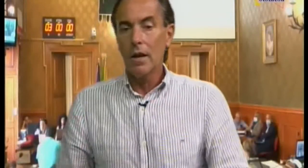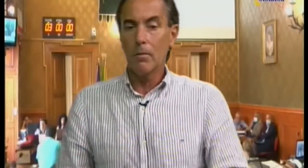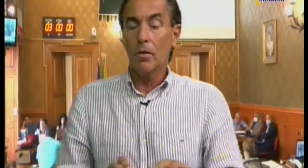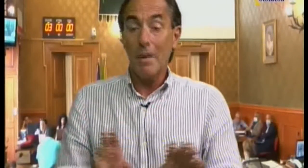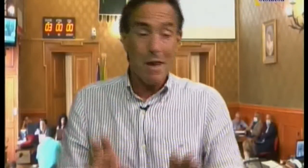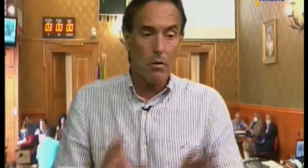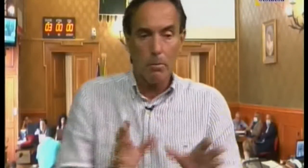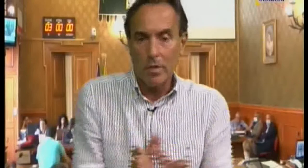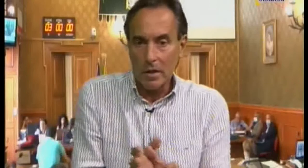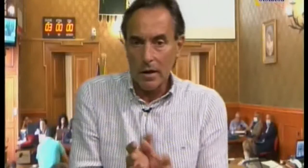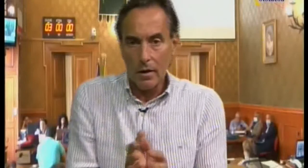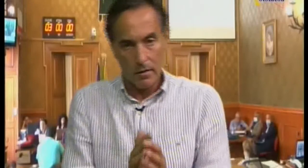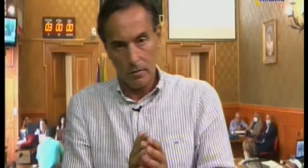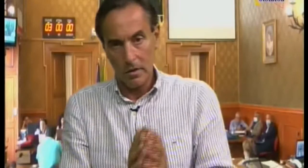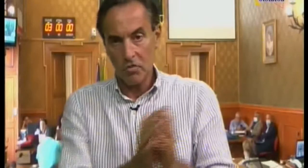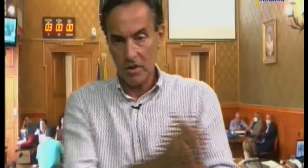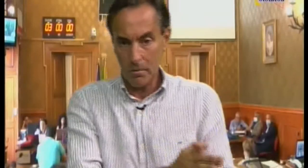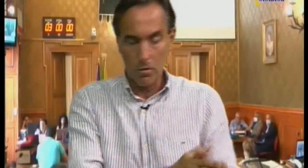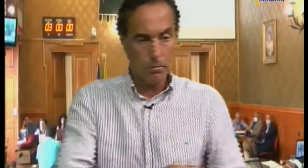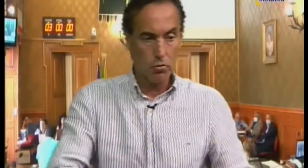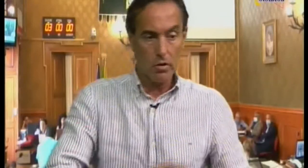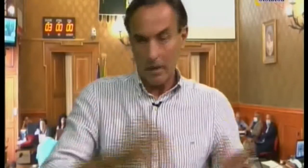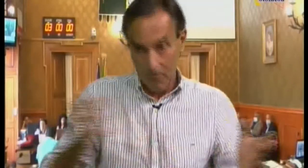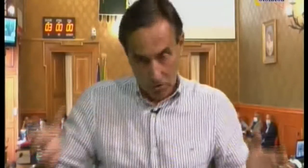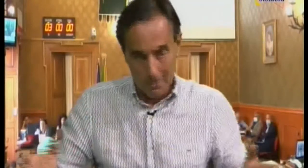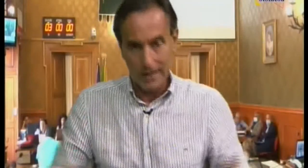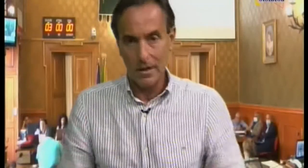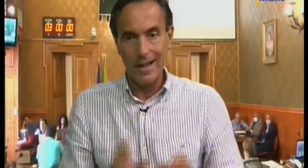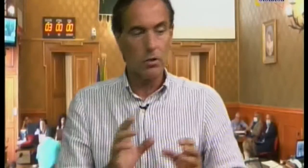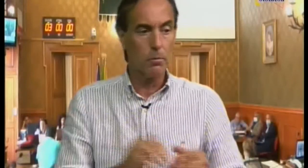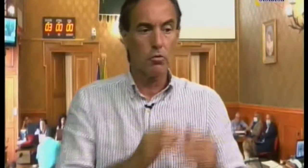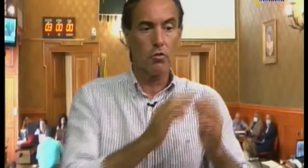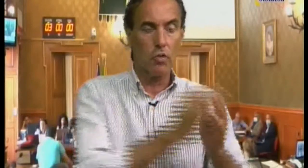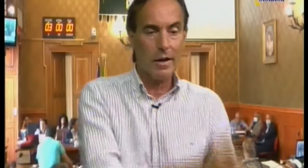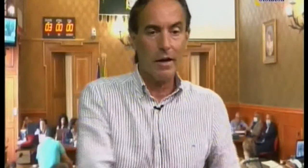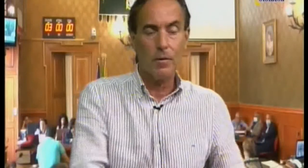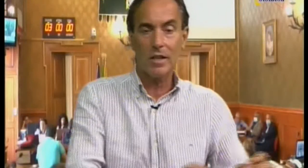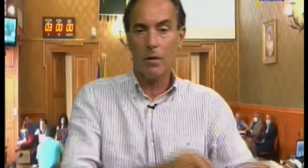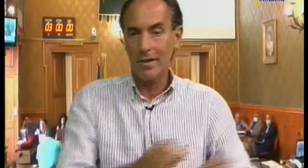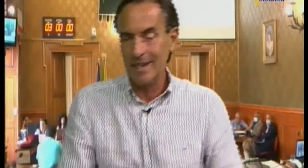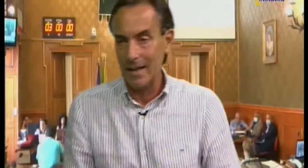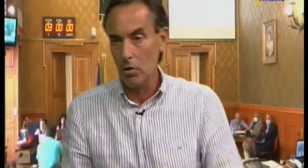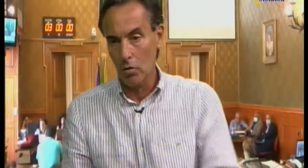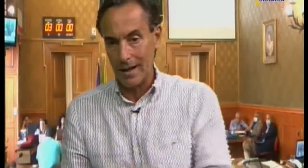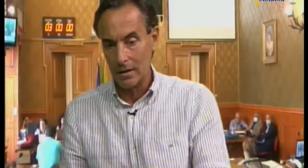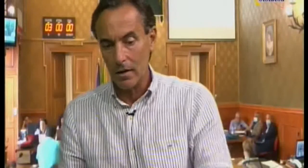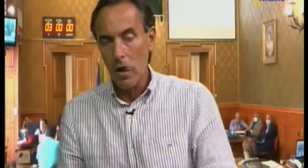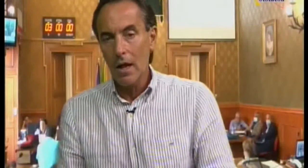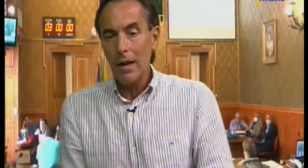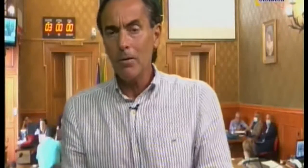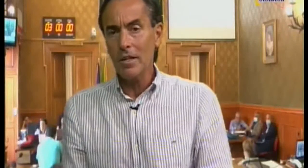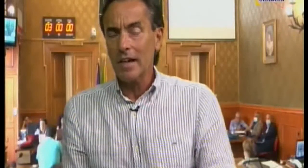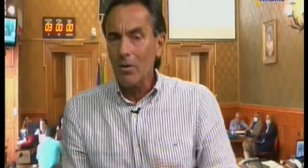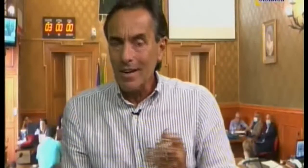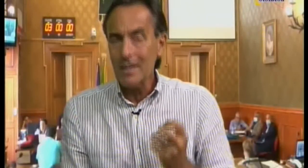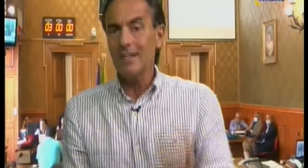lavoro. e manco è politica il disserbo, che è fatto male tra l'altro, piuttosto che asfaltare una strada o un'altra.